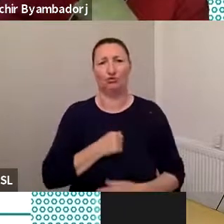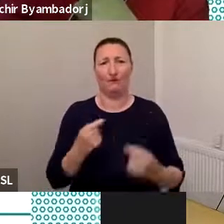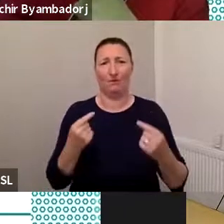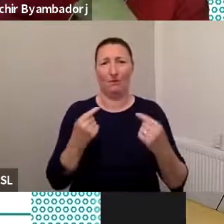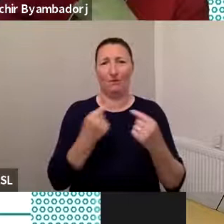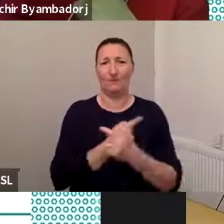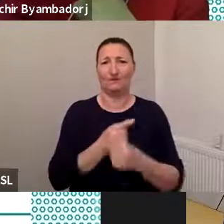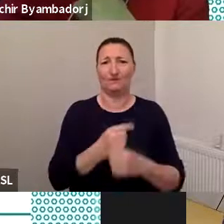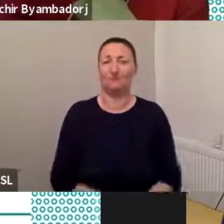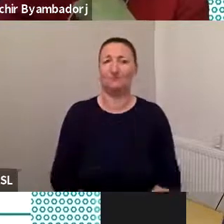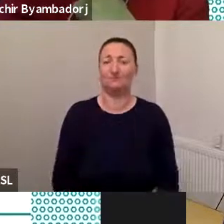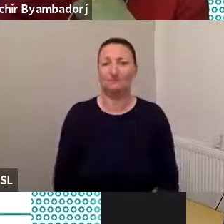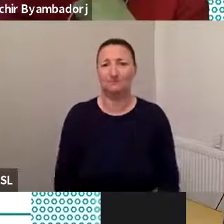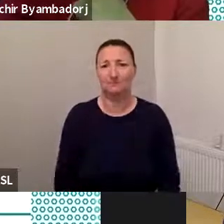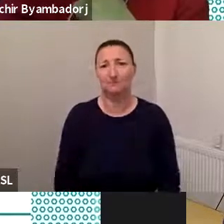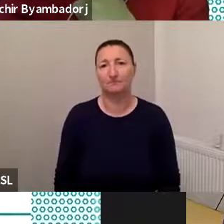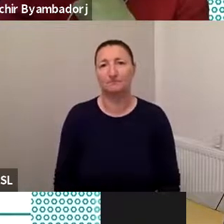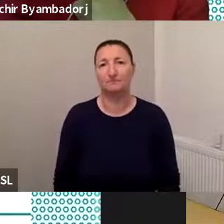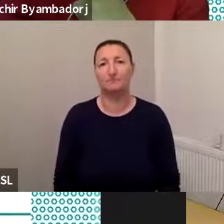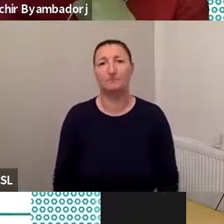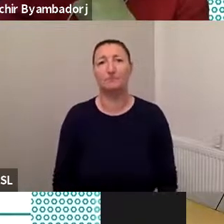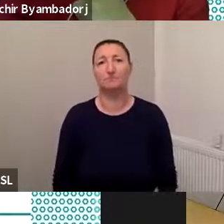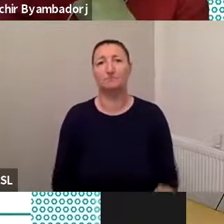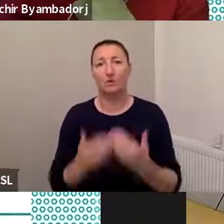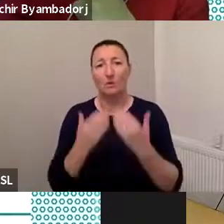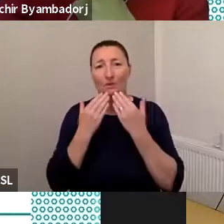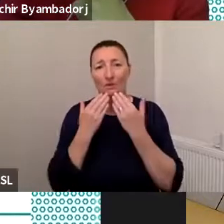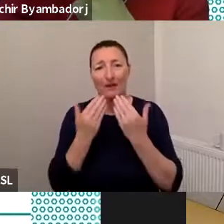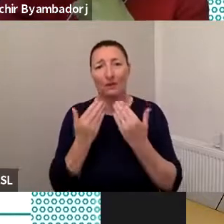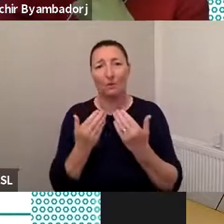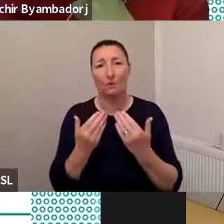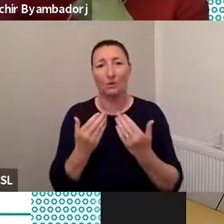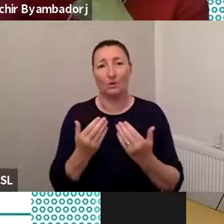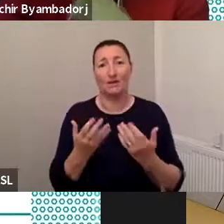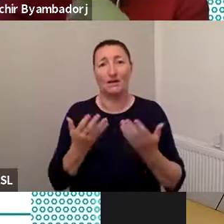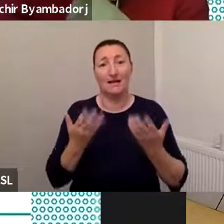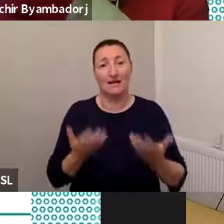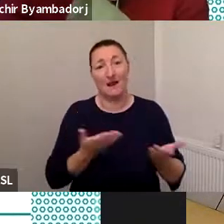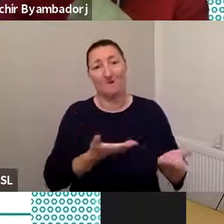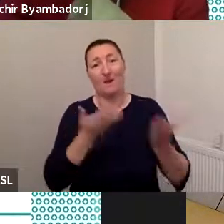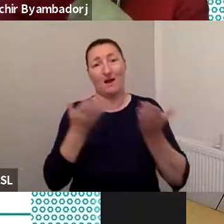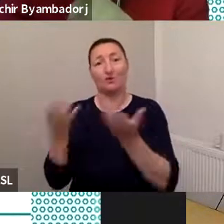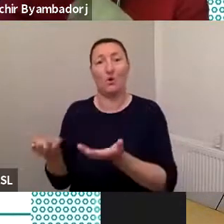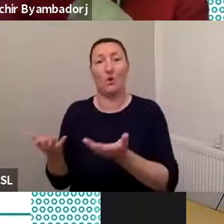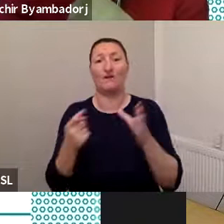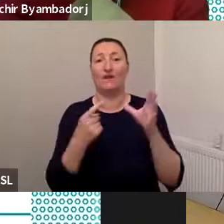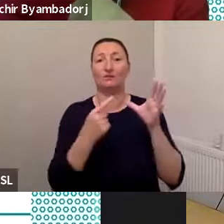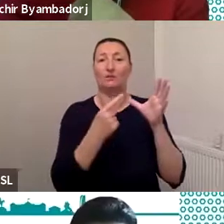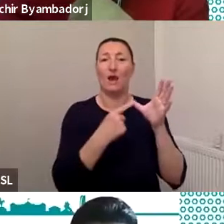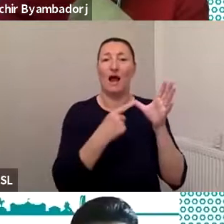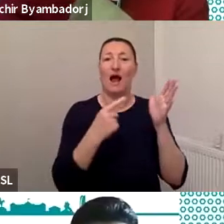Thank you. So now, without further ado, Altantia, the floor now is yours.